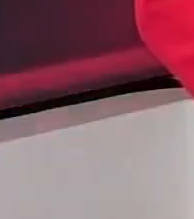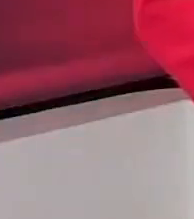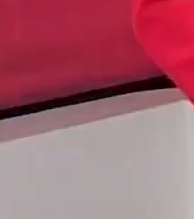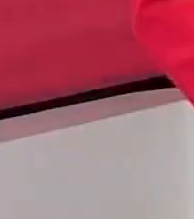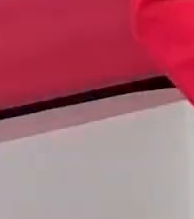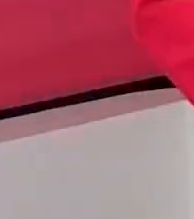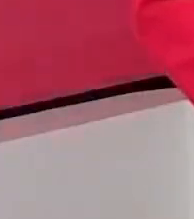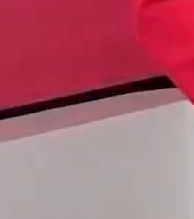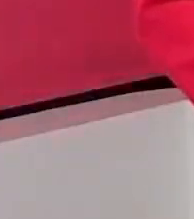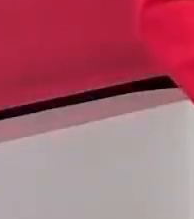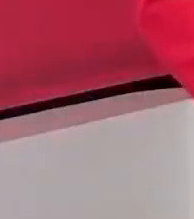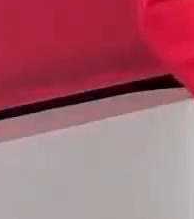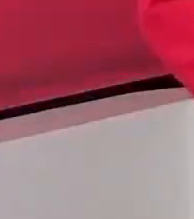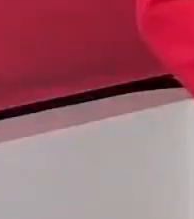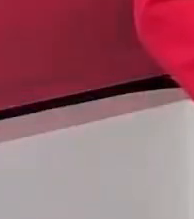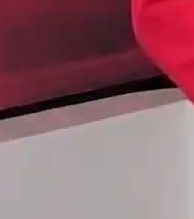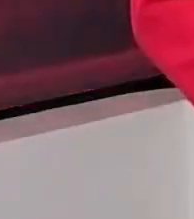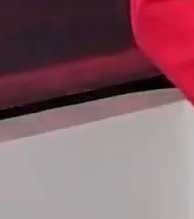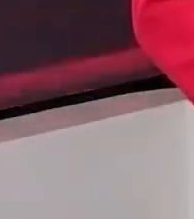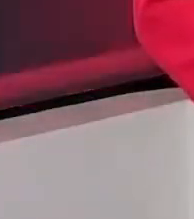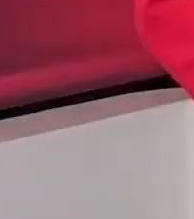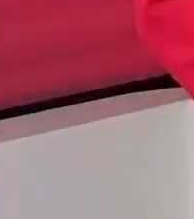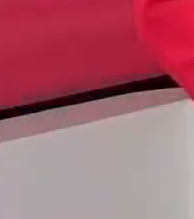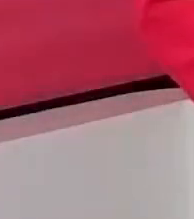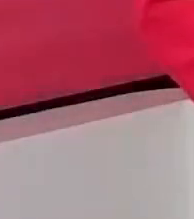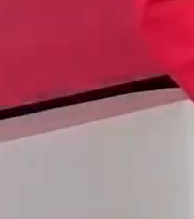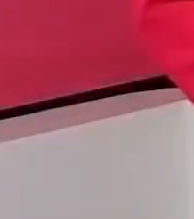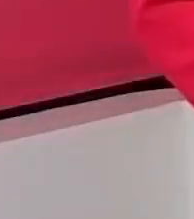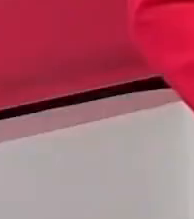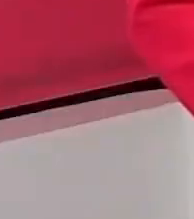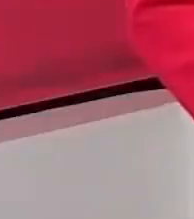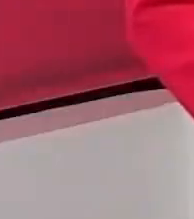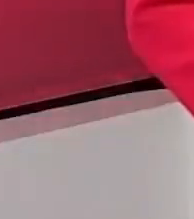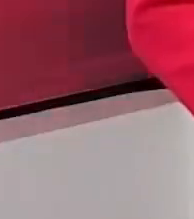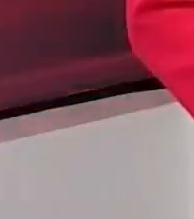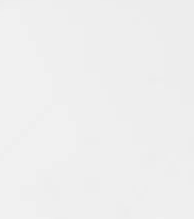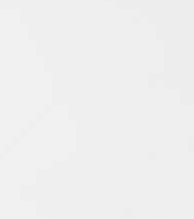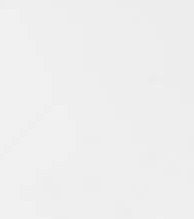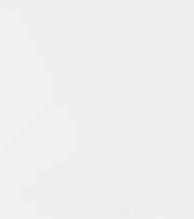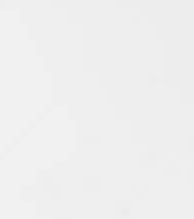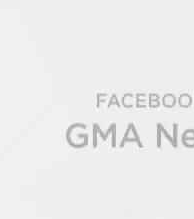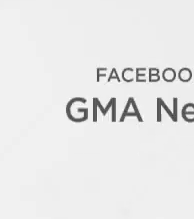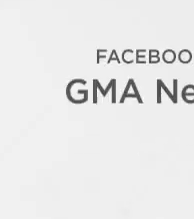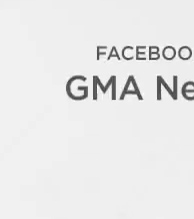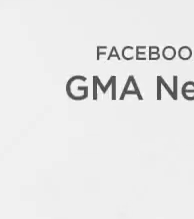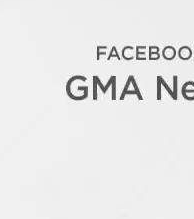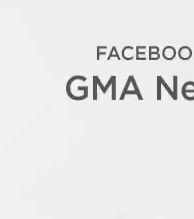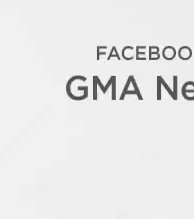samahan nyo kami sa GMA Pinoy TV at sa www.gmanews.tv.